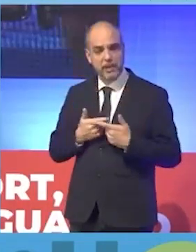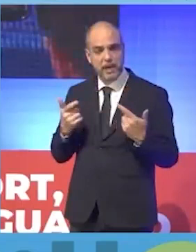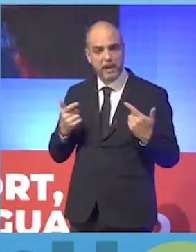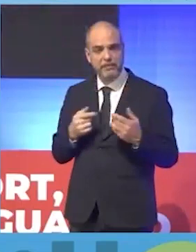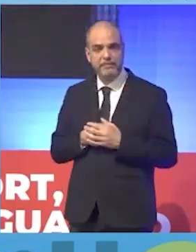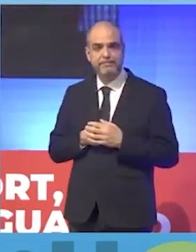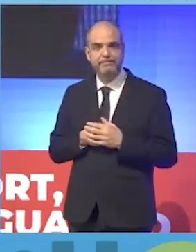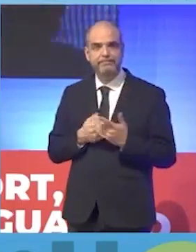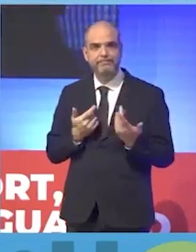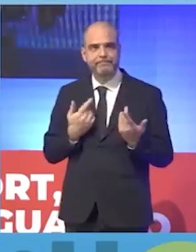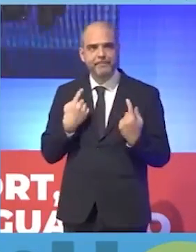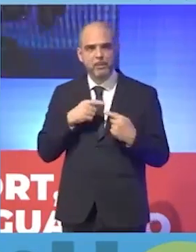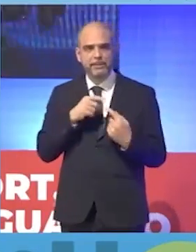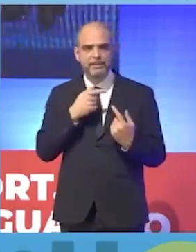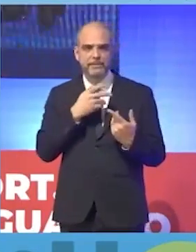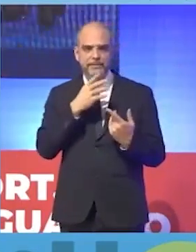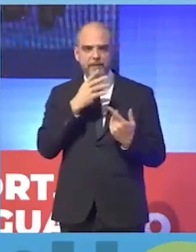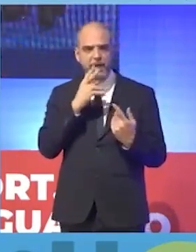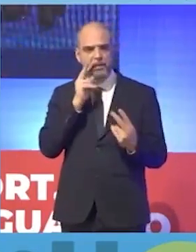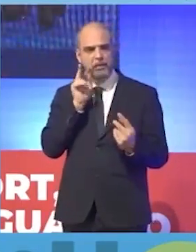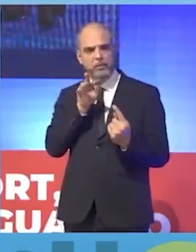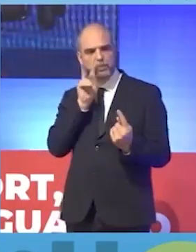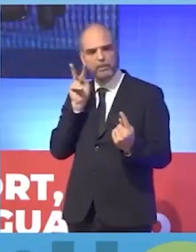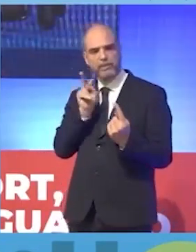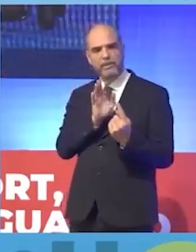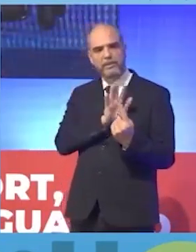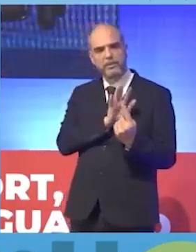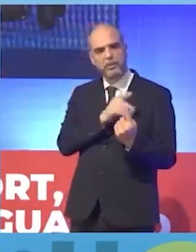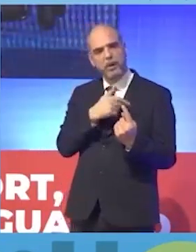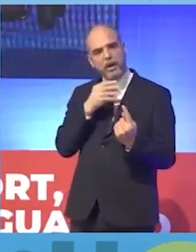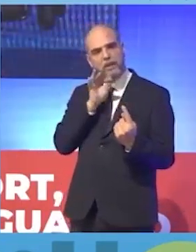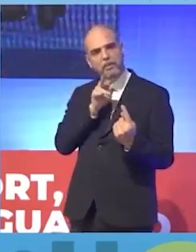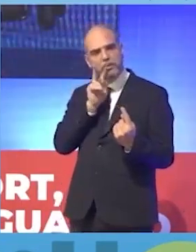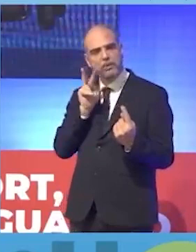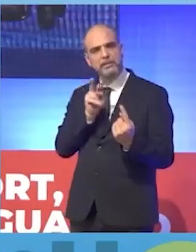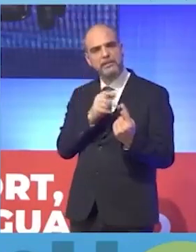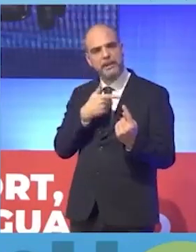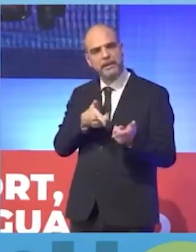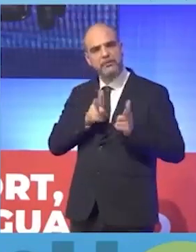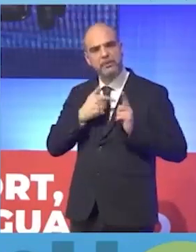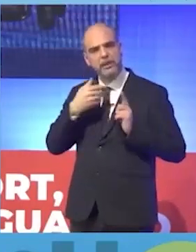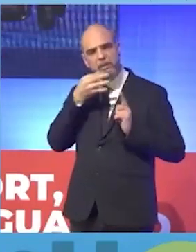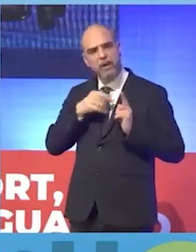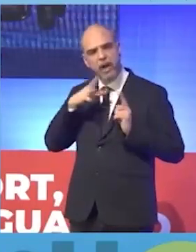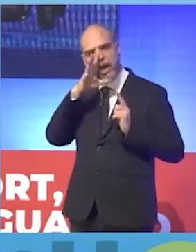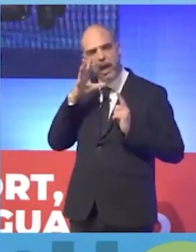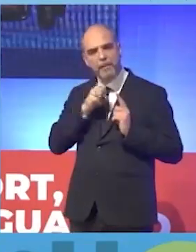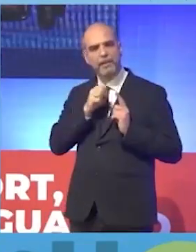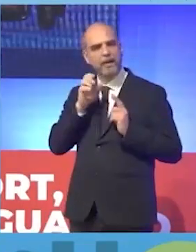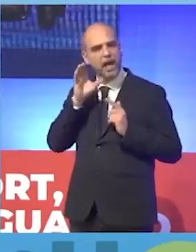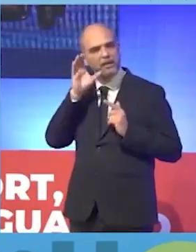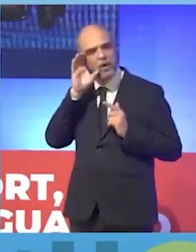che ci permette realmente di ascoltare, di vedere, di capire il